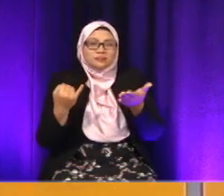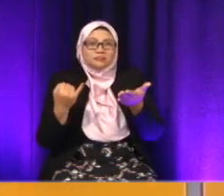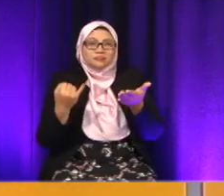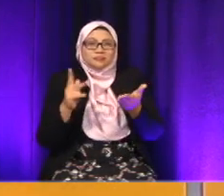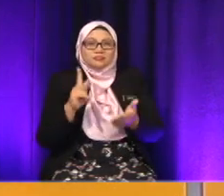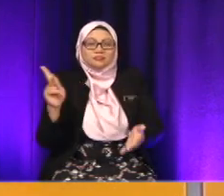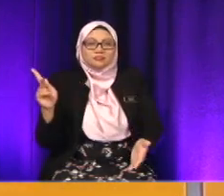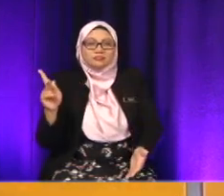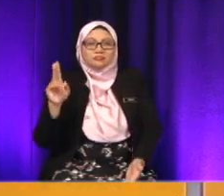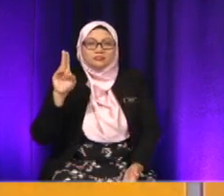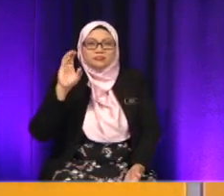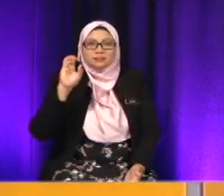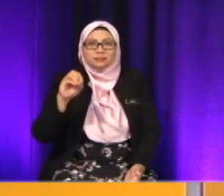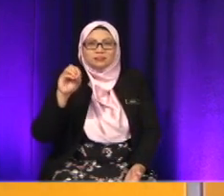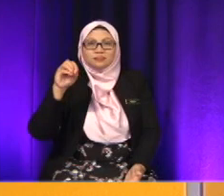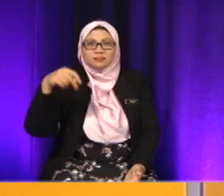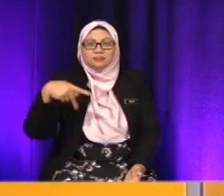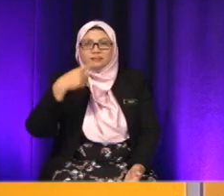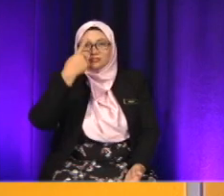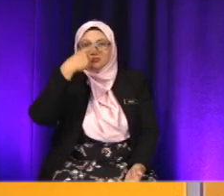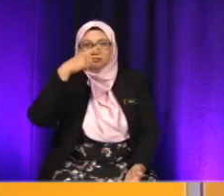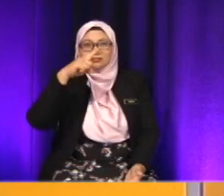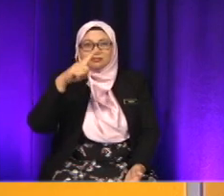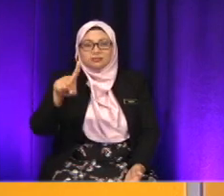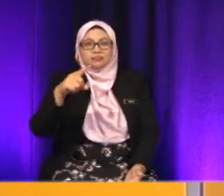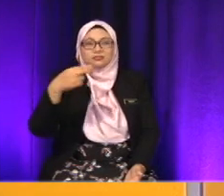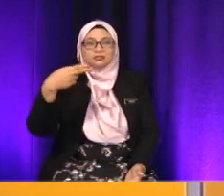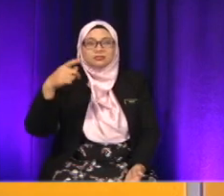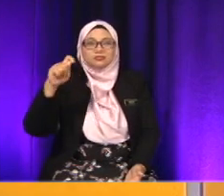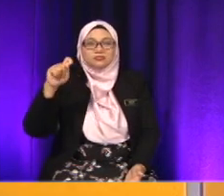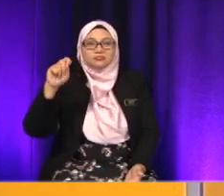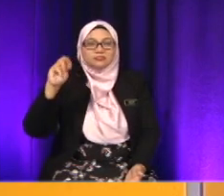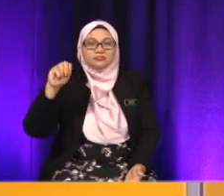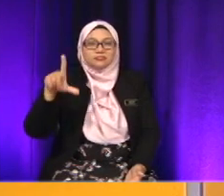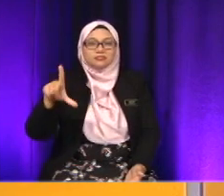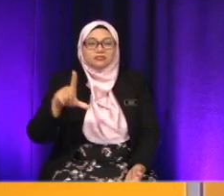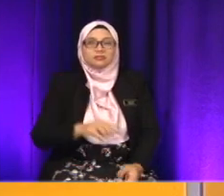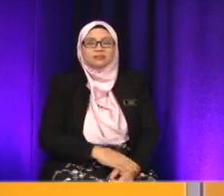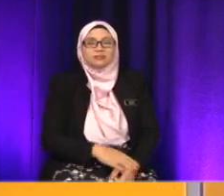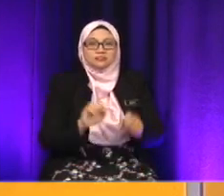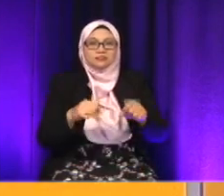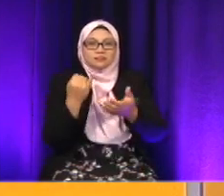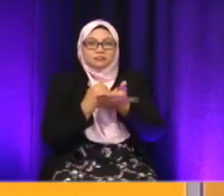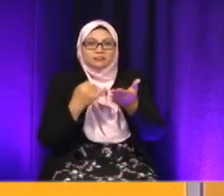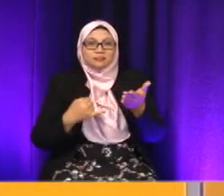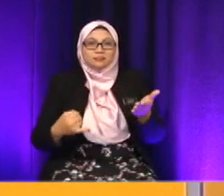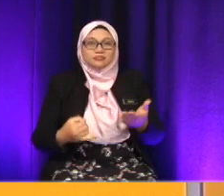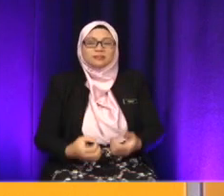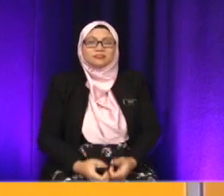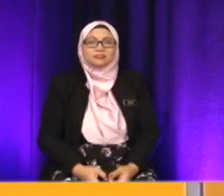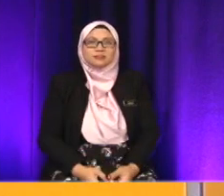untuk masuk dari stml oke cek dulu Guys ke sini eee Sorry dia ada